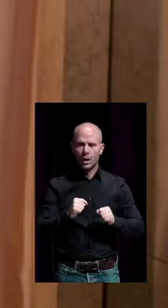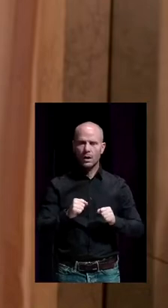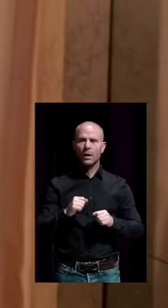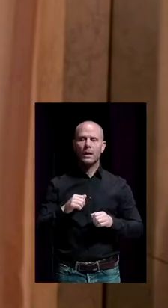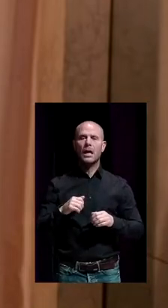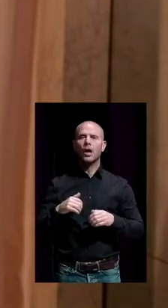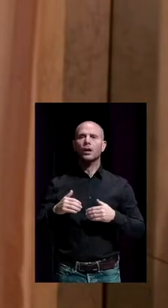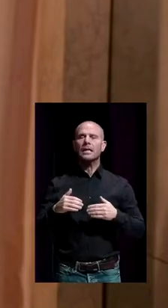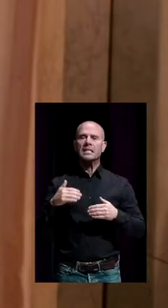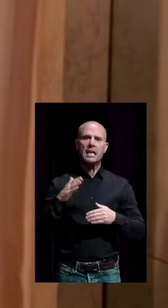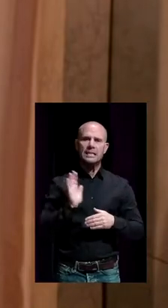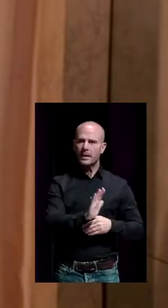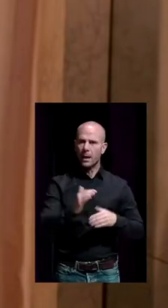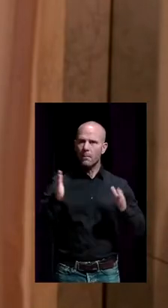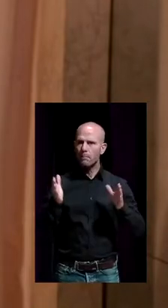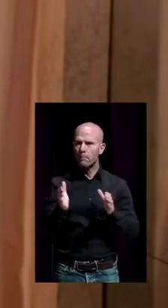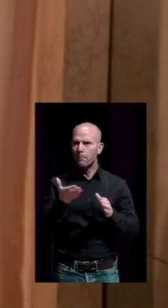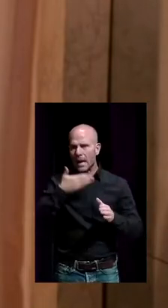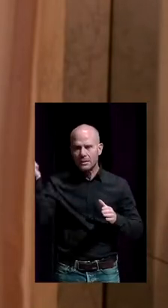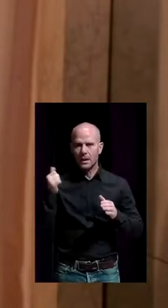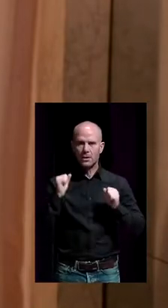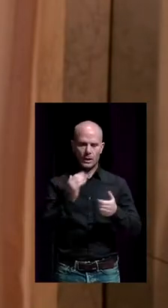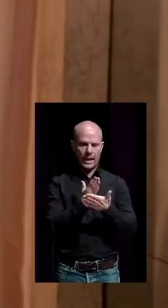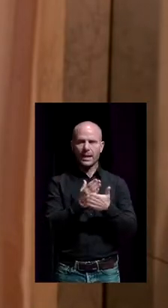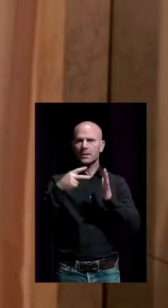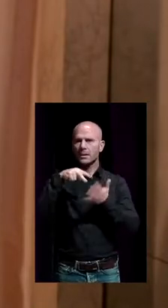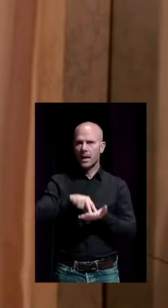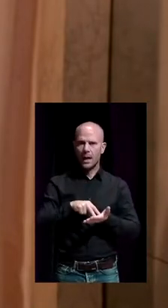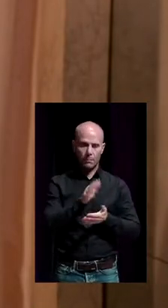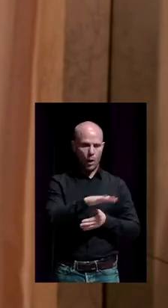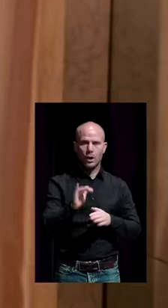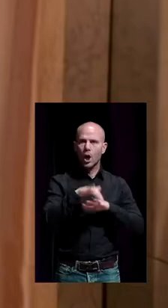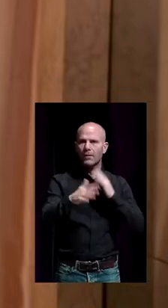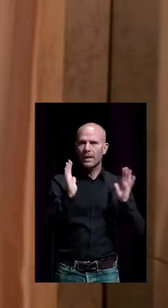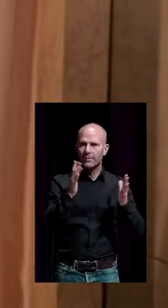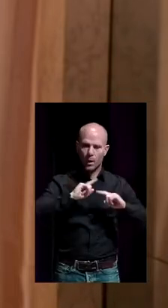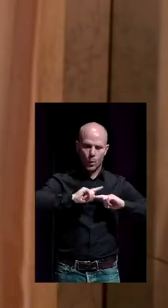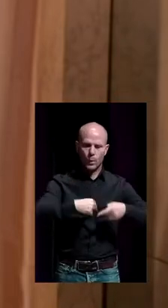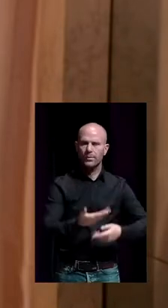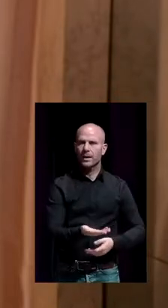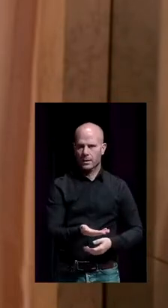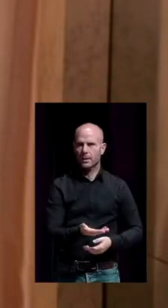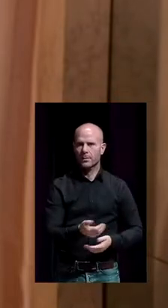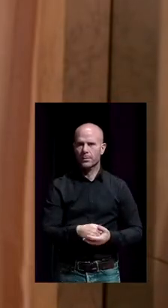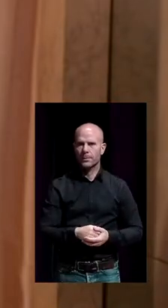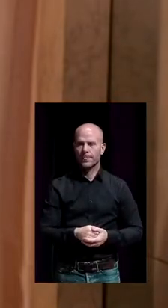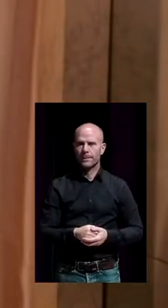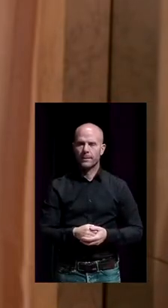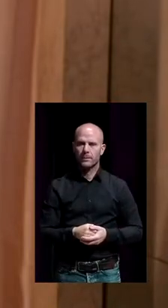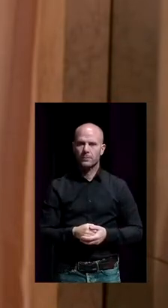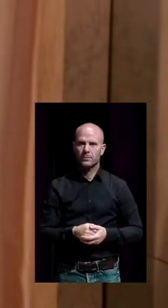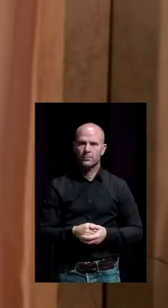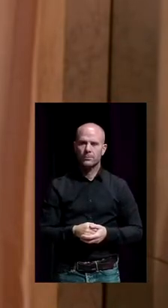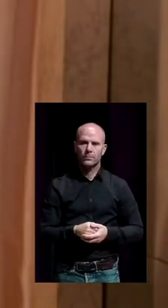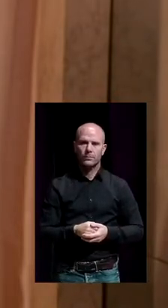sin förmåga säkerställa barnets överlevnad och utveckling. Till det